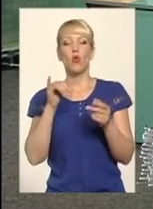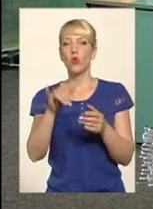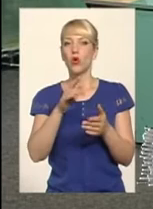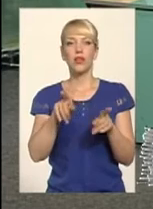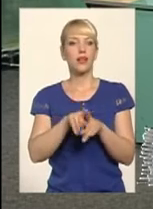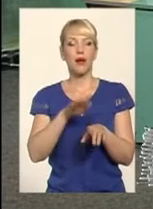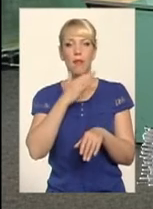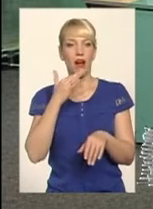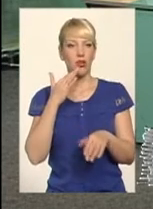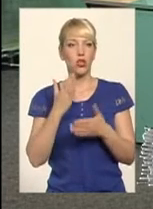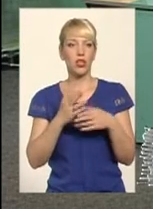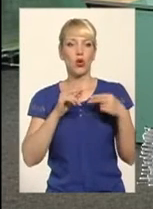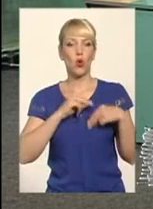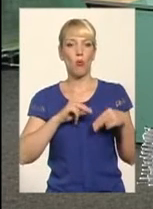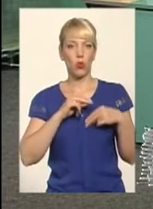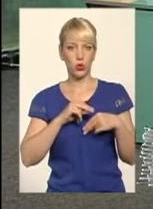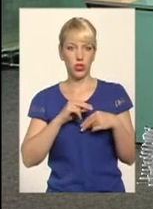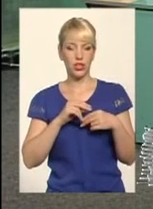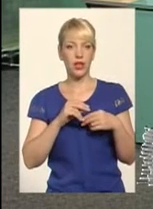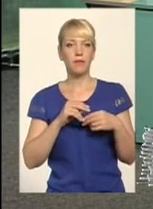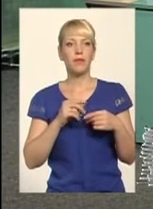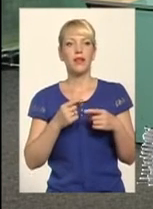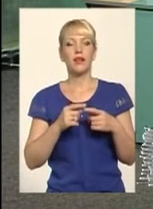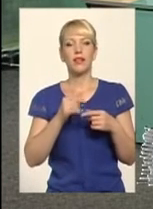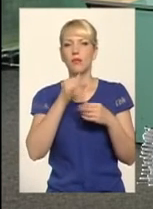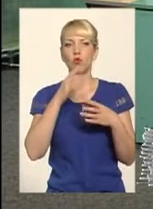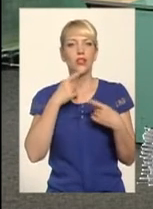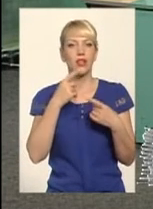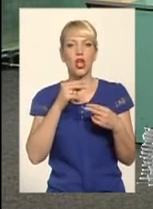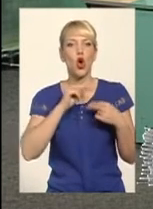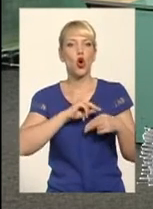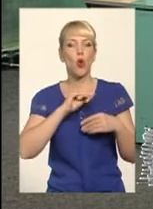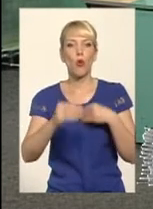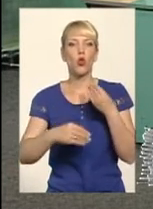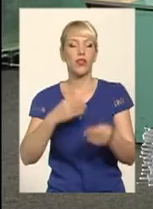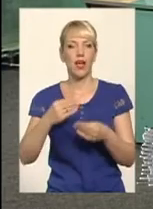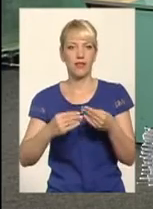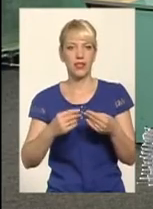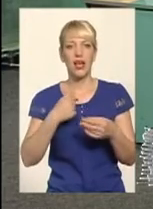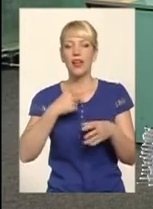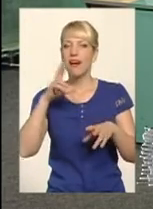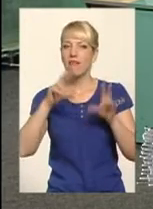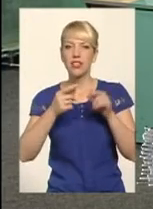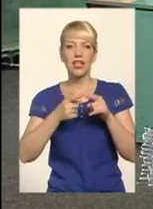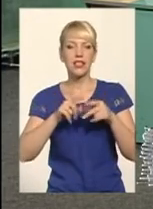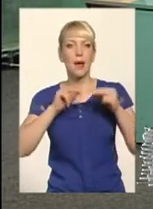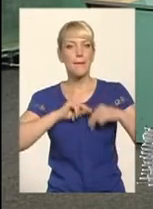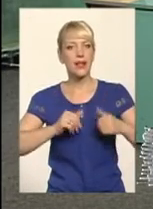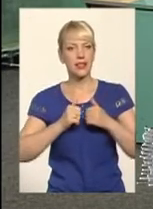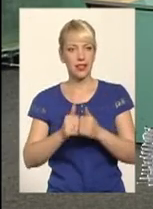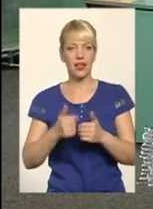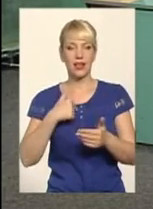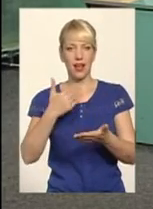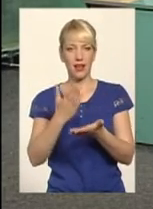робочих, скажімо, я не люблю називати термін роботодавець і наймана праця, я вважаю, що це всі колеги, партнери. От сьогодні я як генеральний директор,